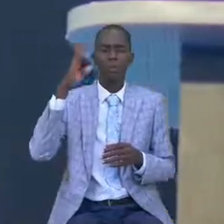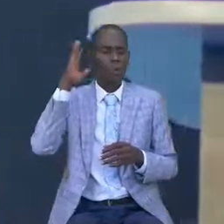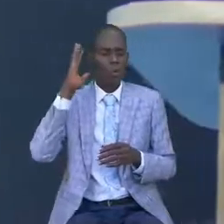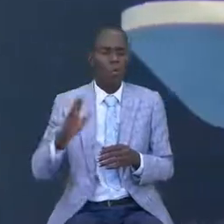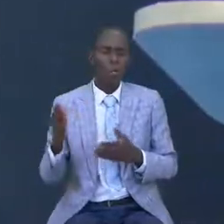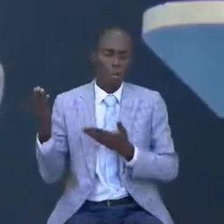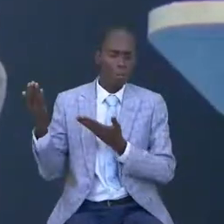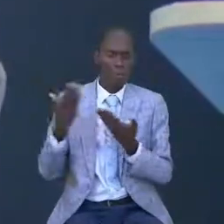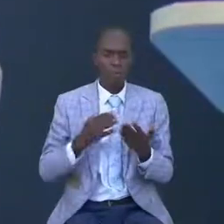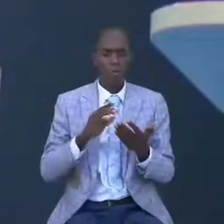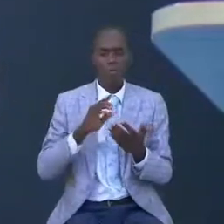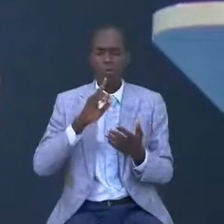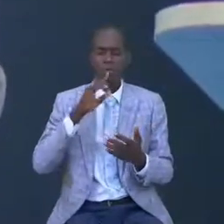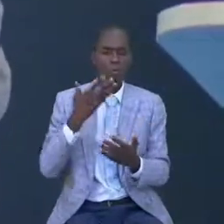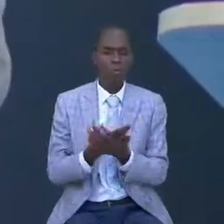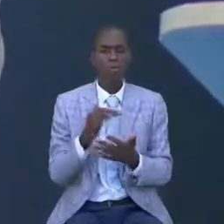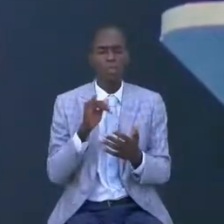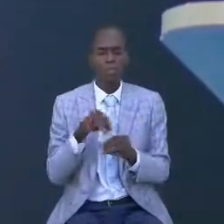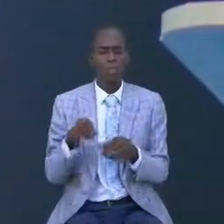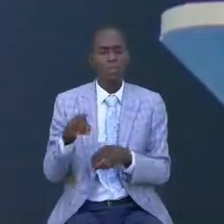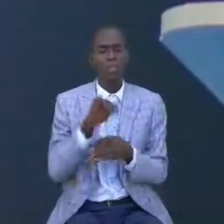vie. Je prie que l'Esprit de Dieu rende